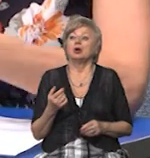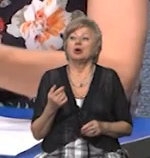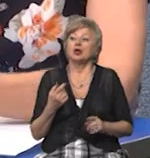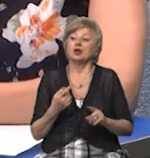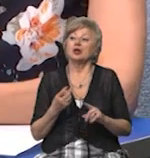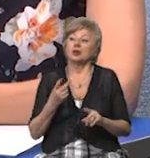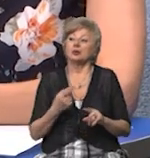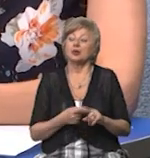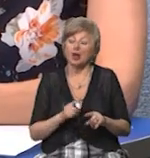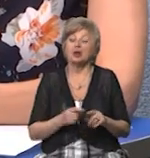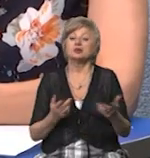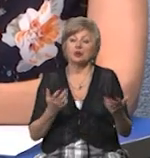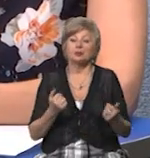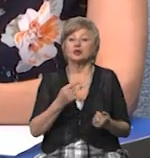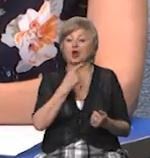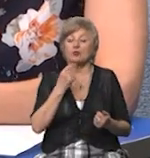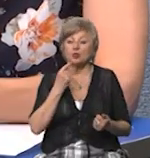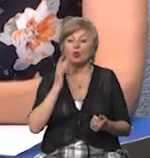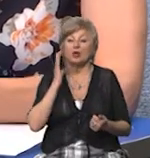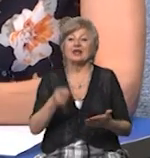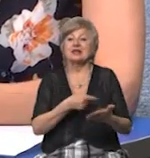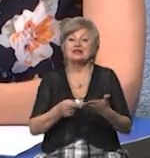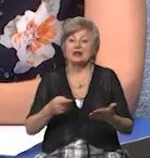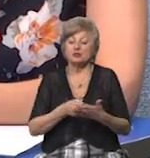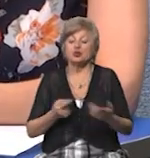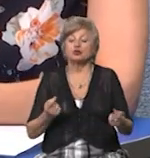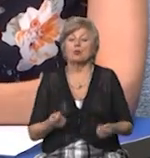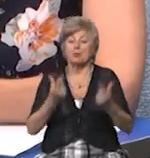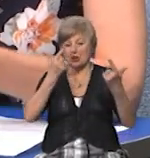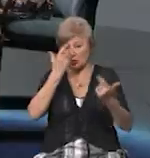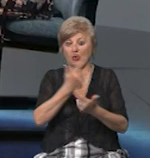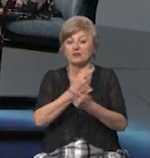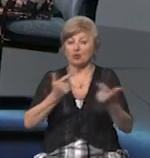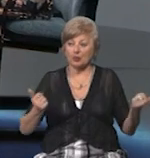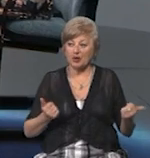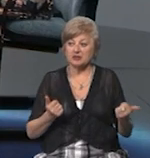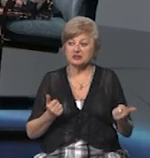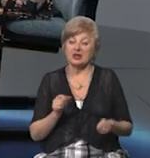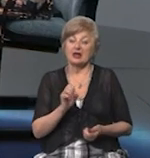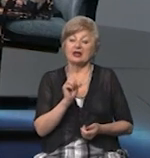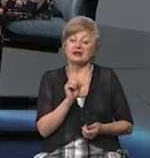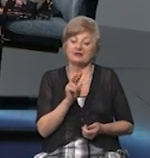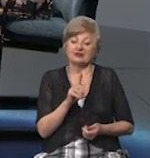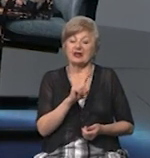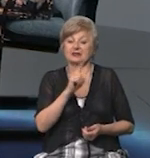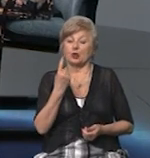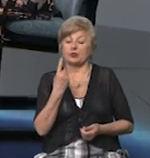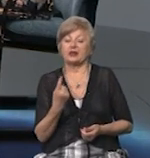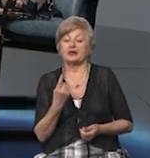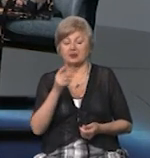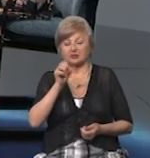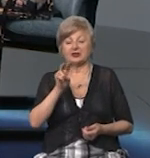цьому багато є нарікань на те, що мало інформації. Втім, 12-го за день до початку робіт